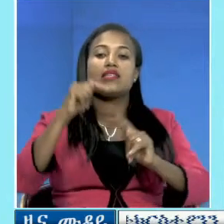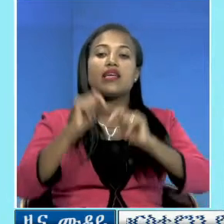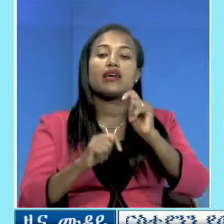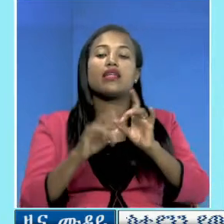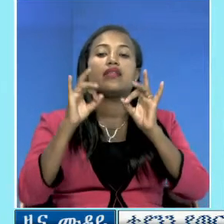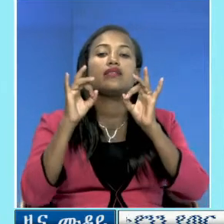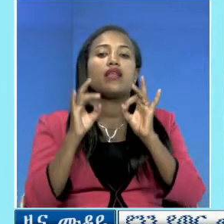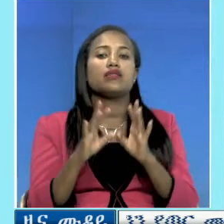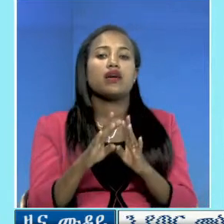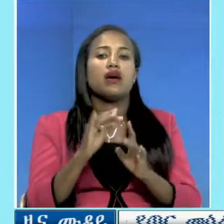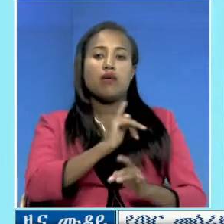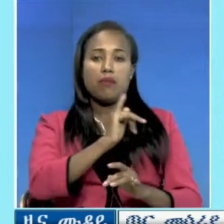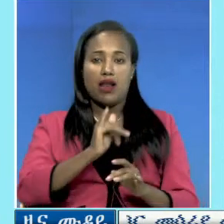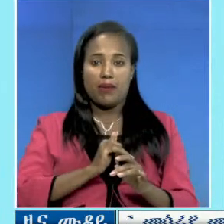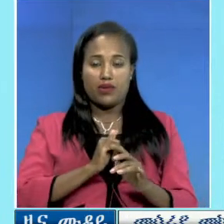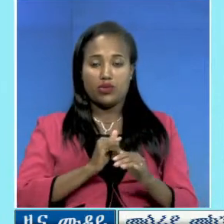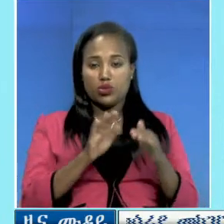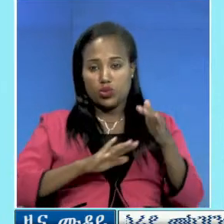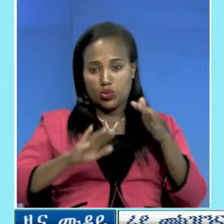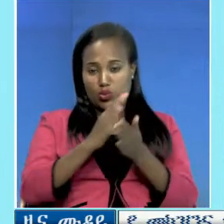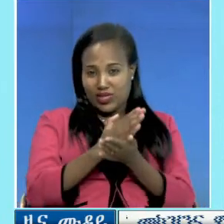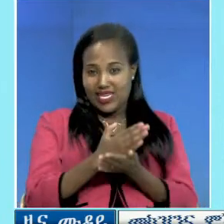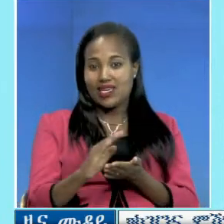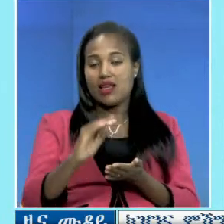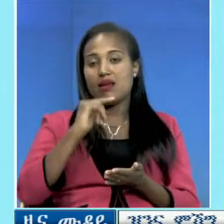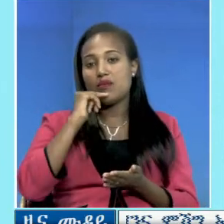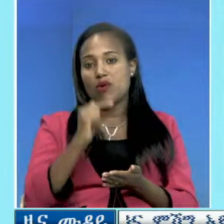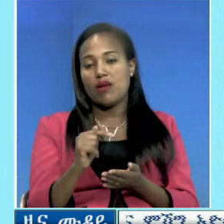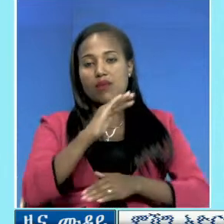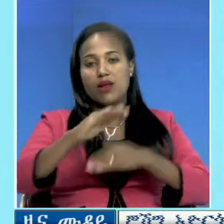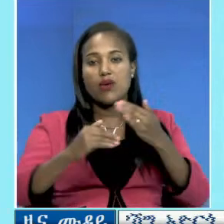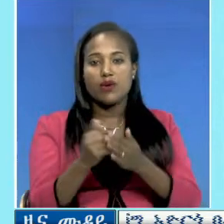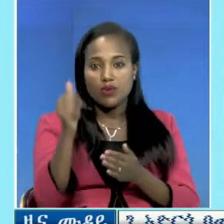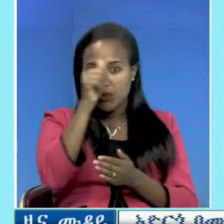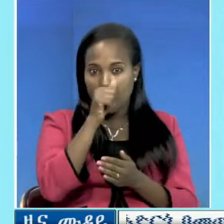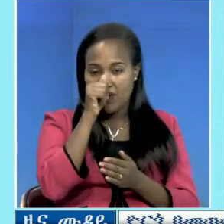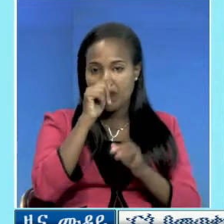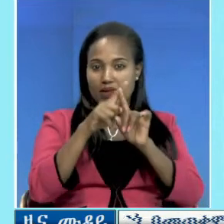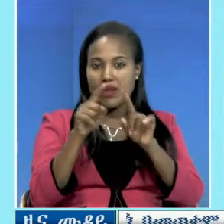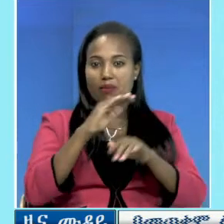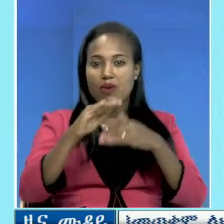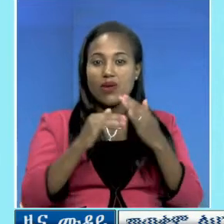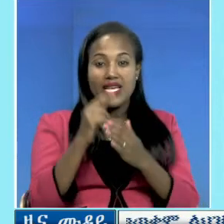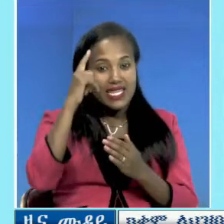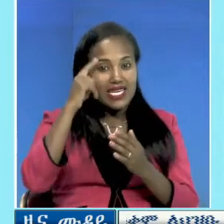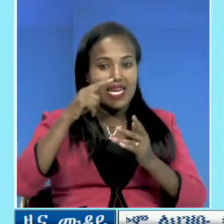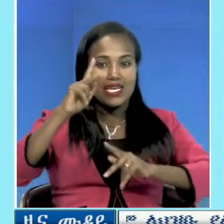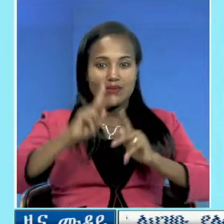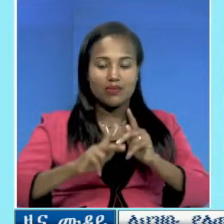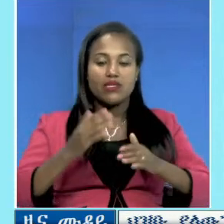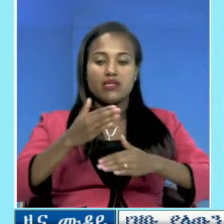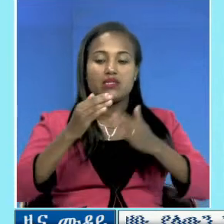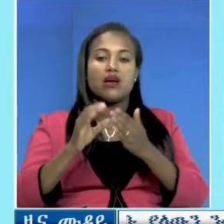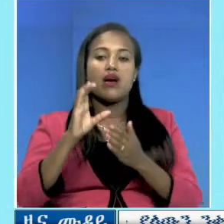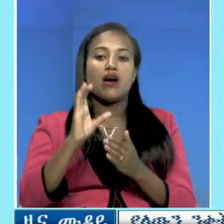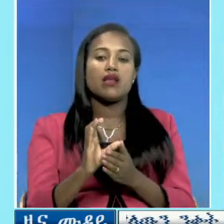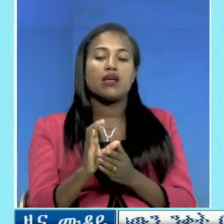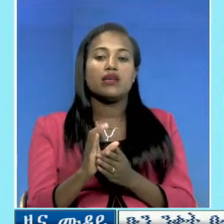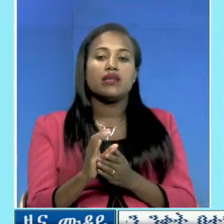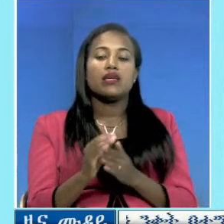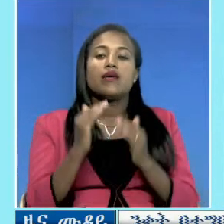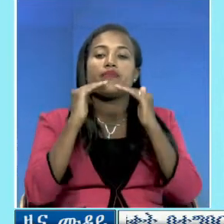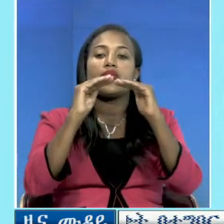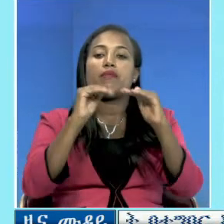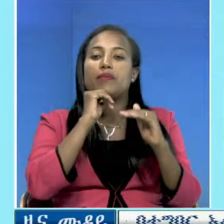ዘሩ ባለቤት ስሩን ተነቀለ ብለዋል። መላው ኢትዮጵያውያን በተለይ መላው የትግራይ ህዝብ ደረጃህንና ክብርህን